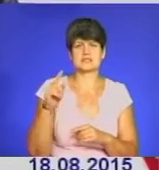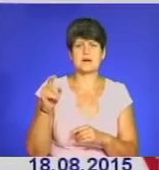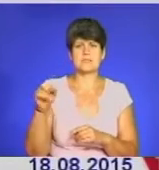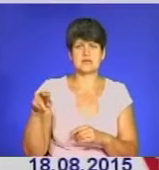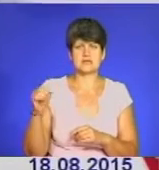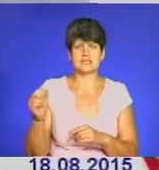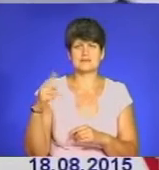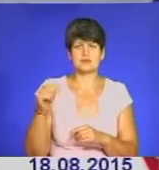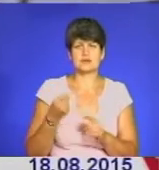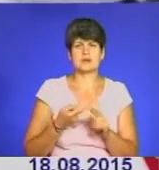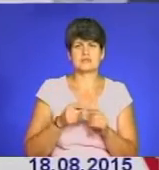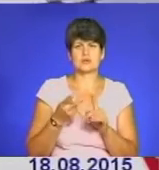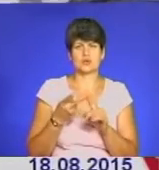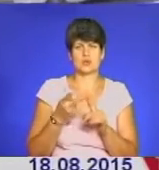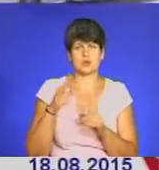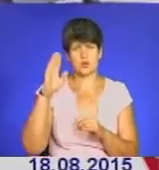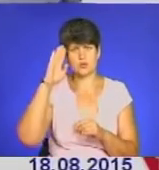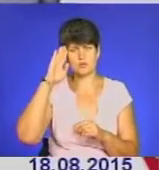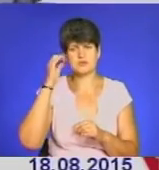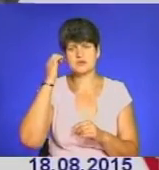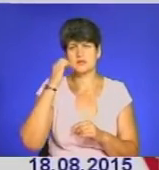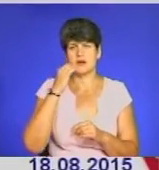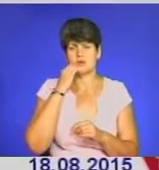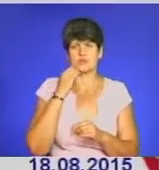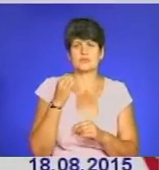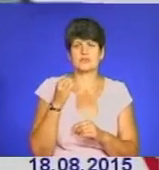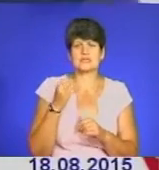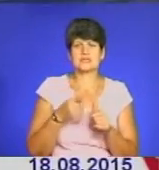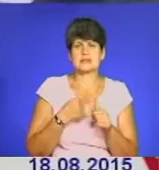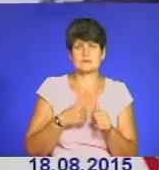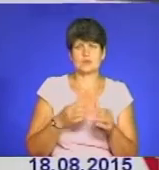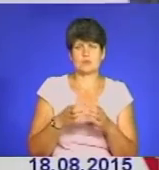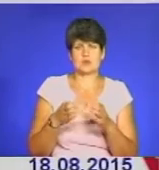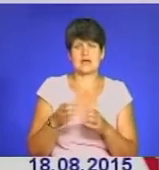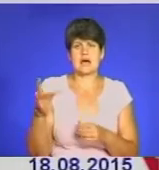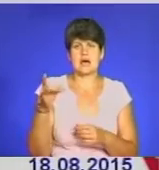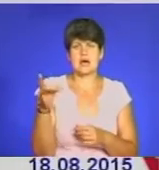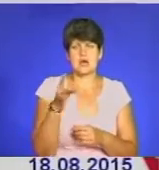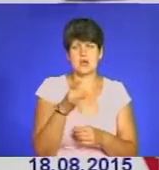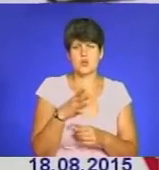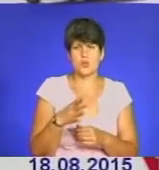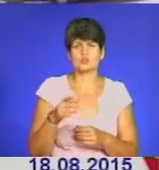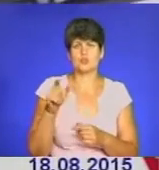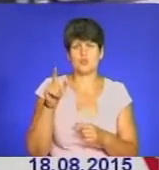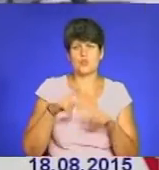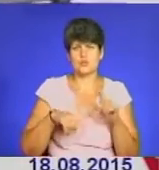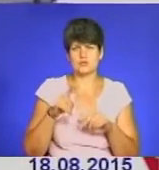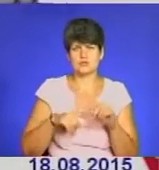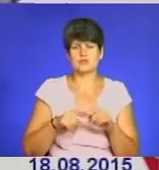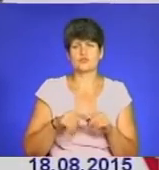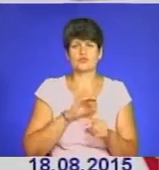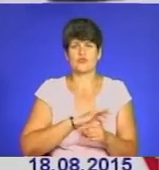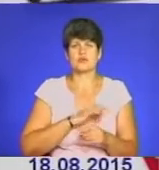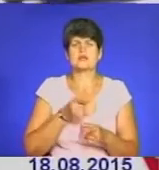хлопець. Ми дякуємо від імені громади району родині загибло за те, що виховали